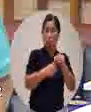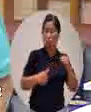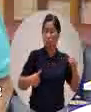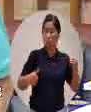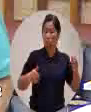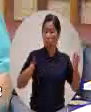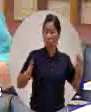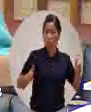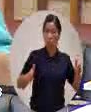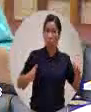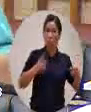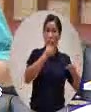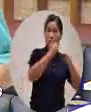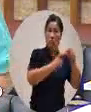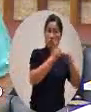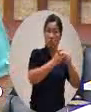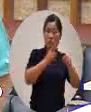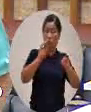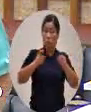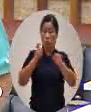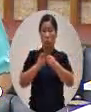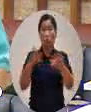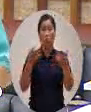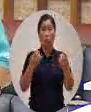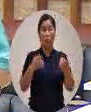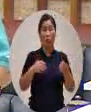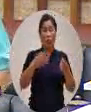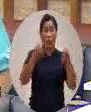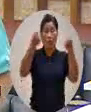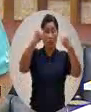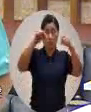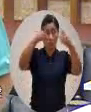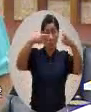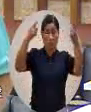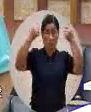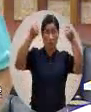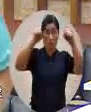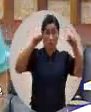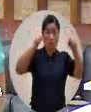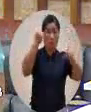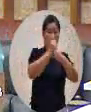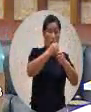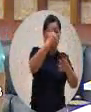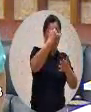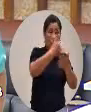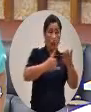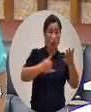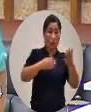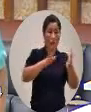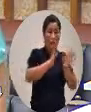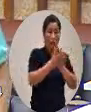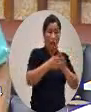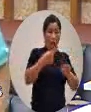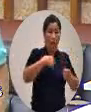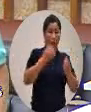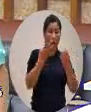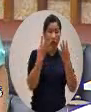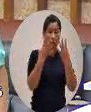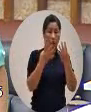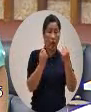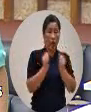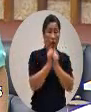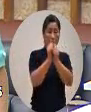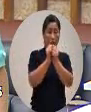二十五年退休六十歲就退休了所以這中間三十幾年你破了一個十年家庭不